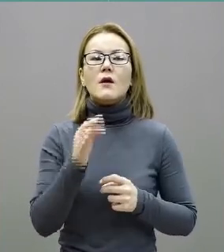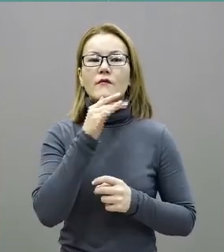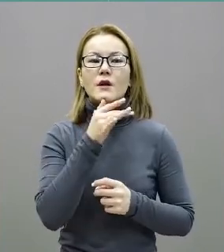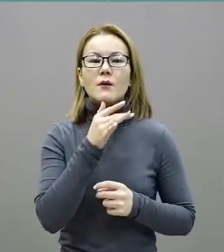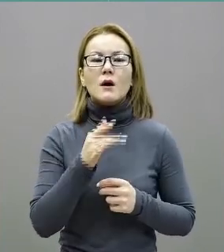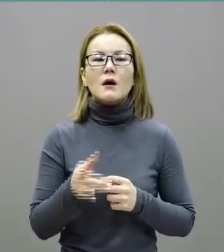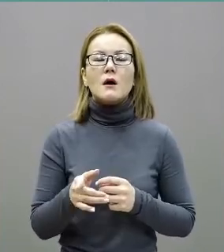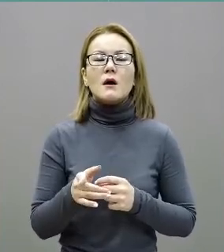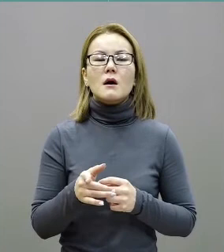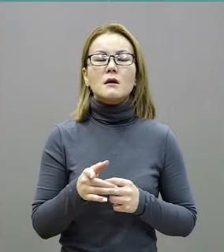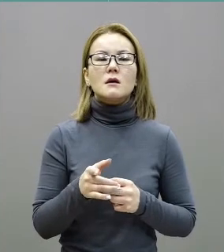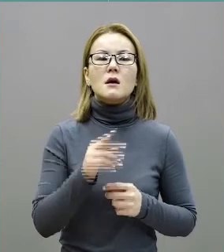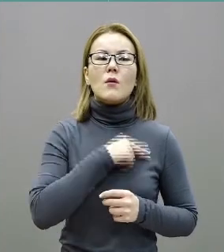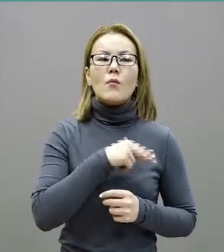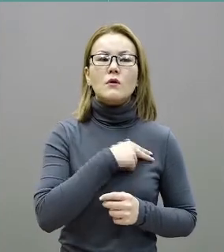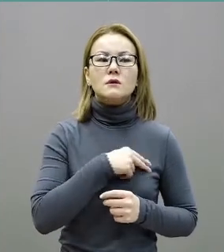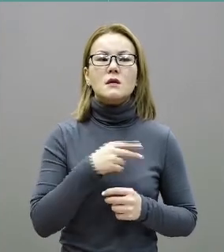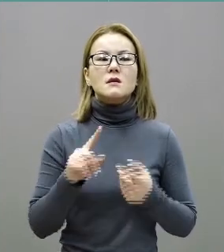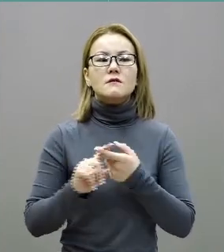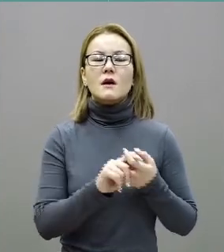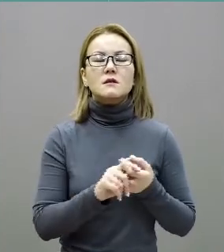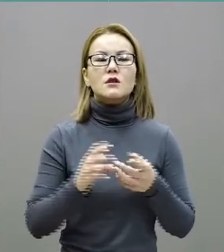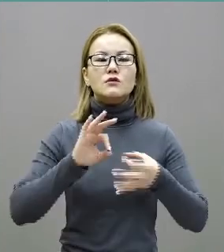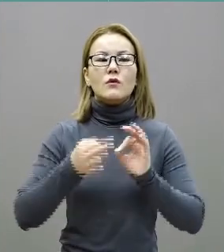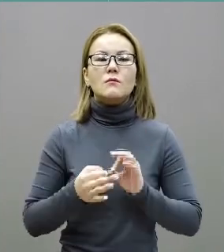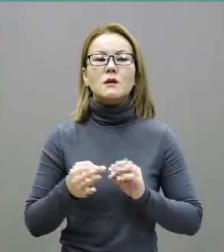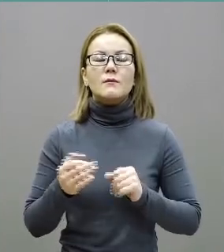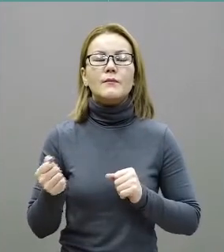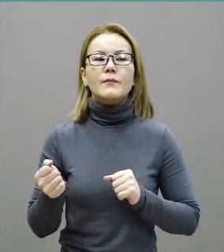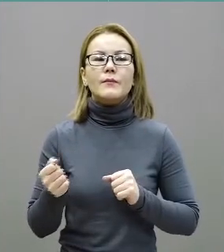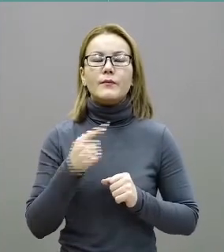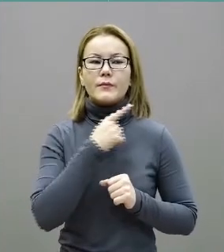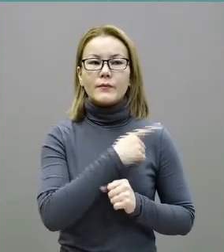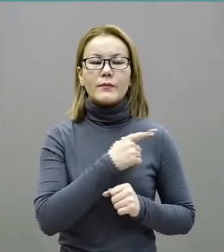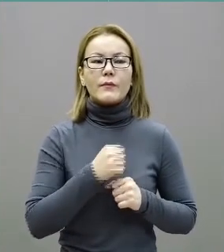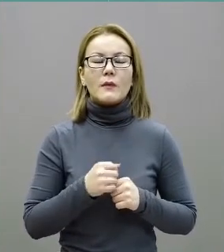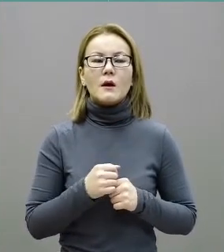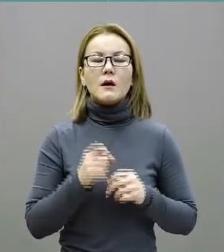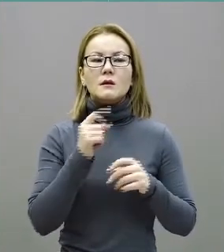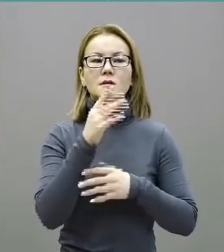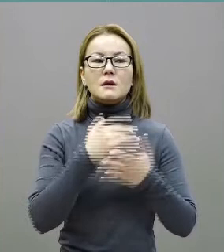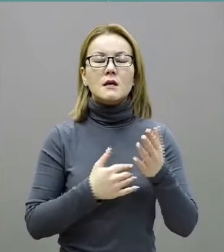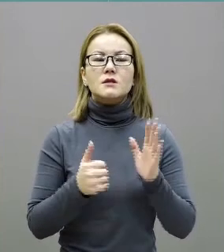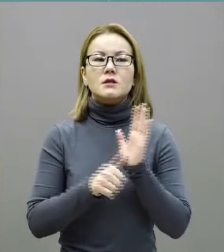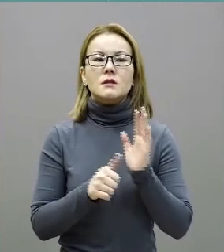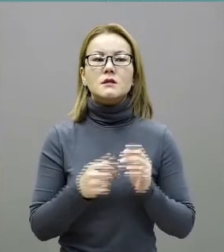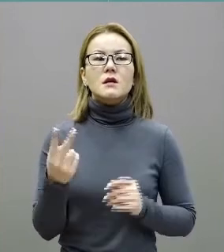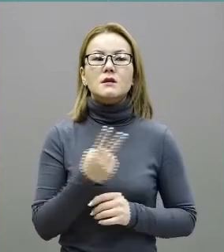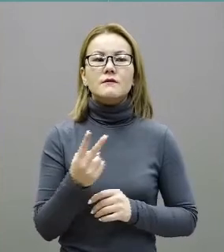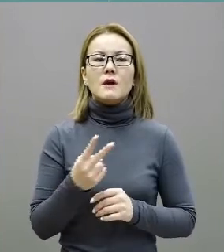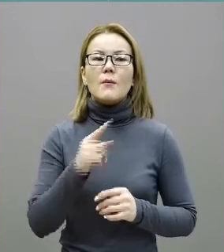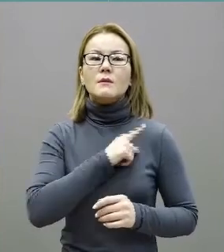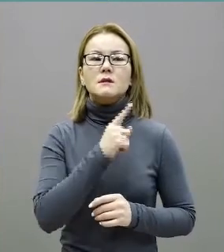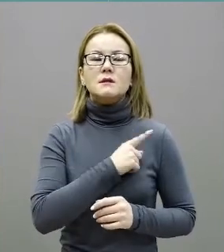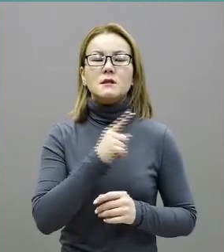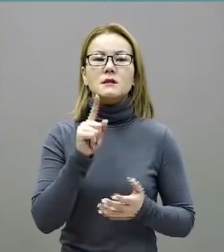следующей формуле работа равна произведению производительности на время задача номер шесть две мастерские должны были